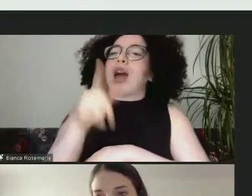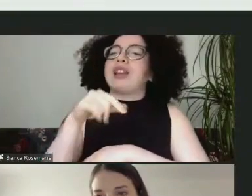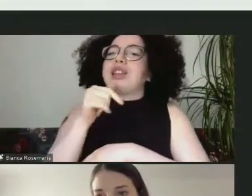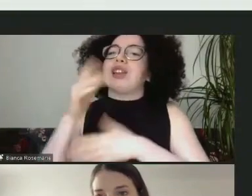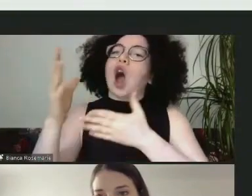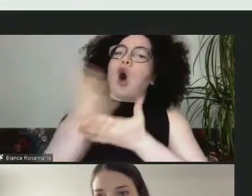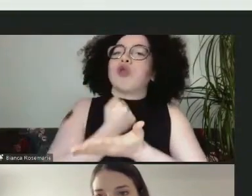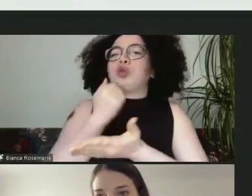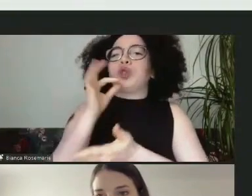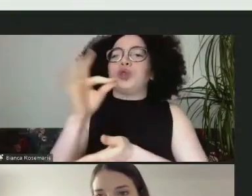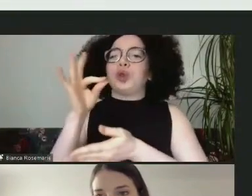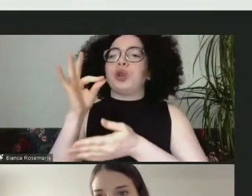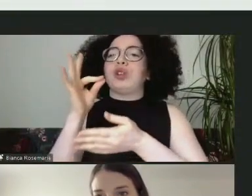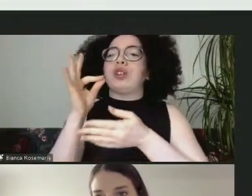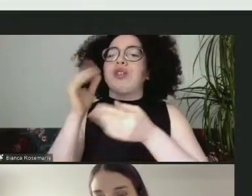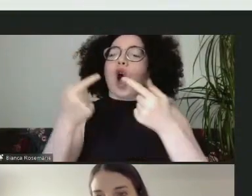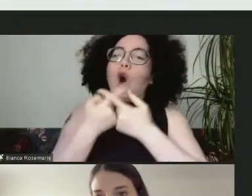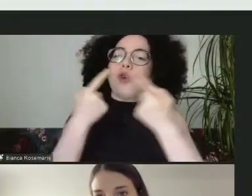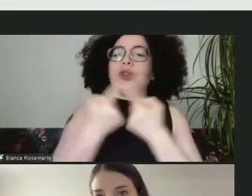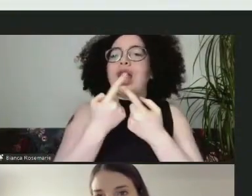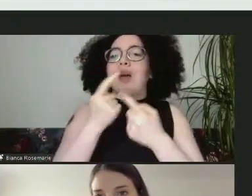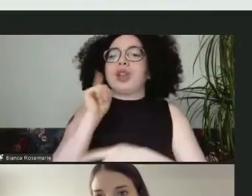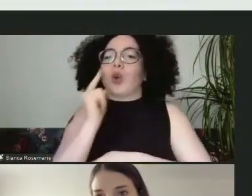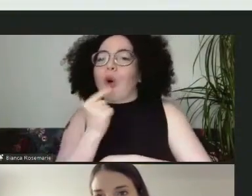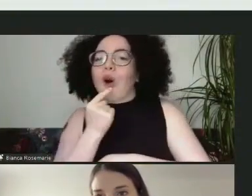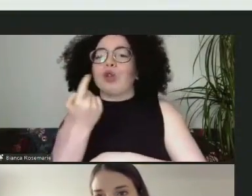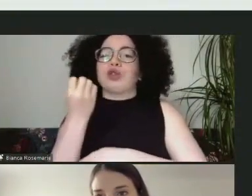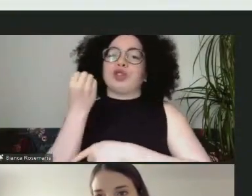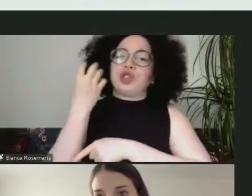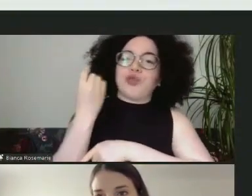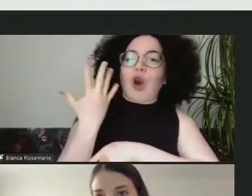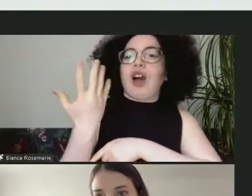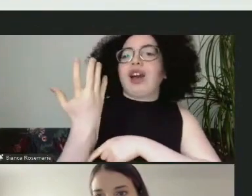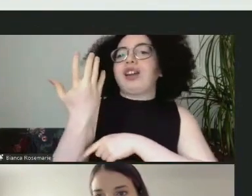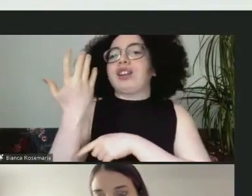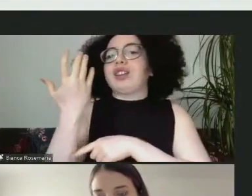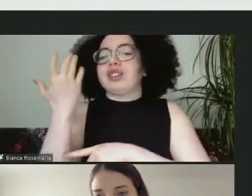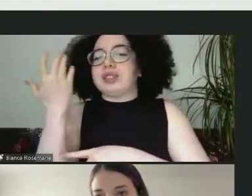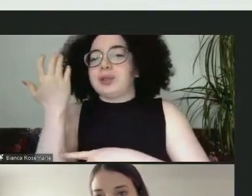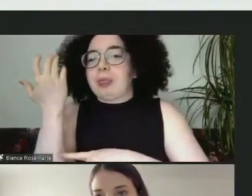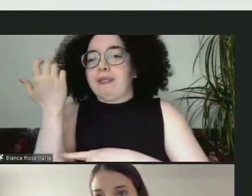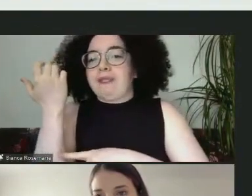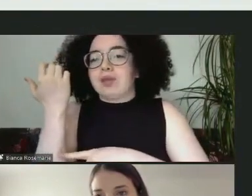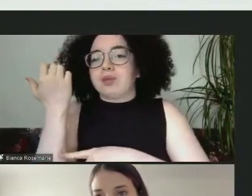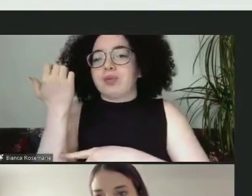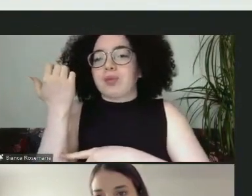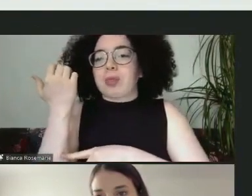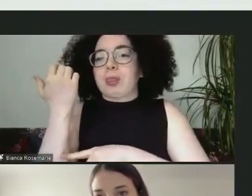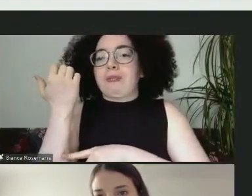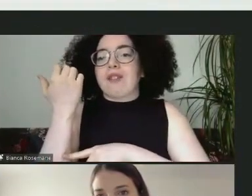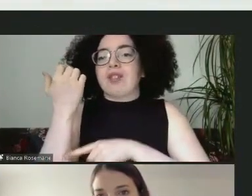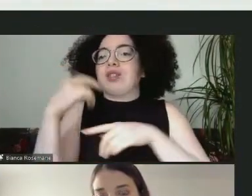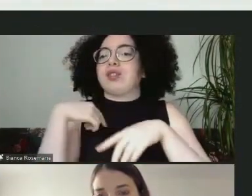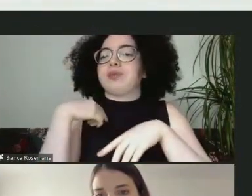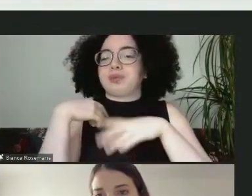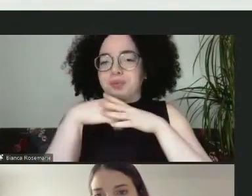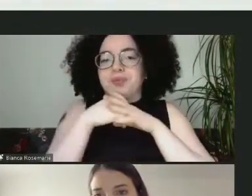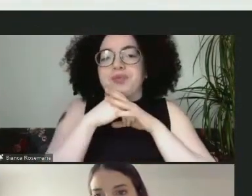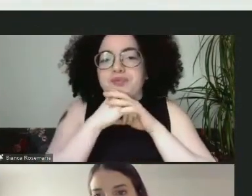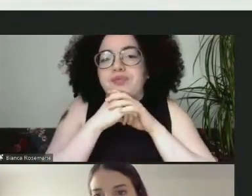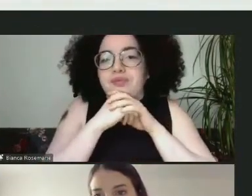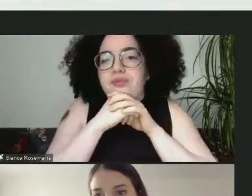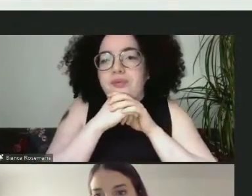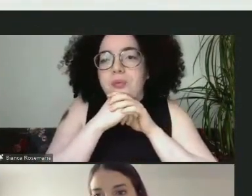Ich habe mir auch gedacht, warum kann man den Erfolg, den ich auf Instagram mit den Fotos habe, nicht einfach ausnützen, auch im Hinblick auf das